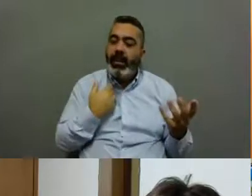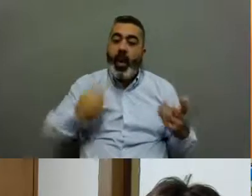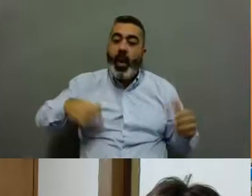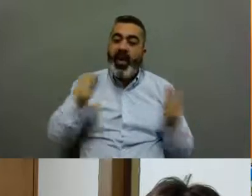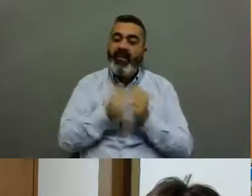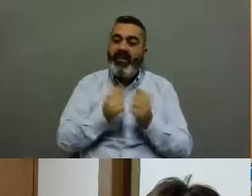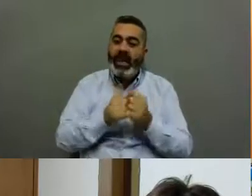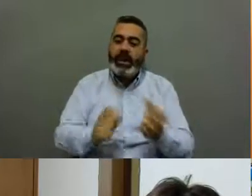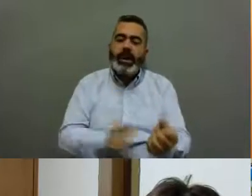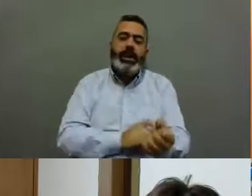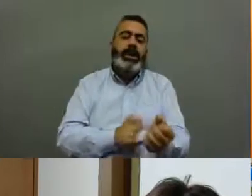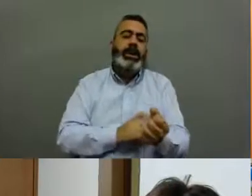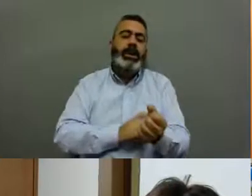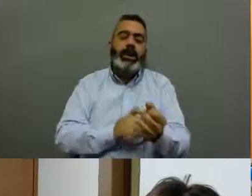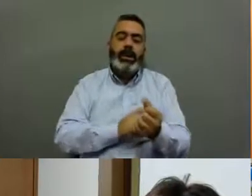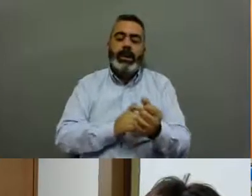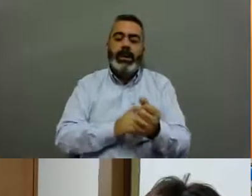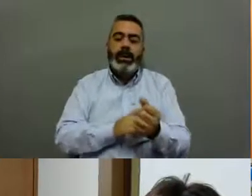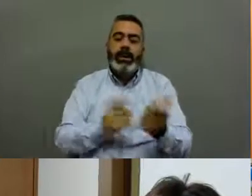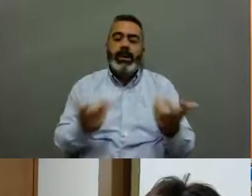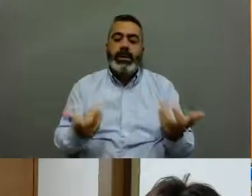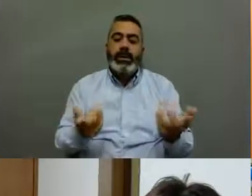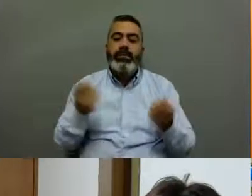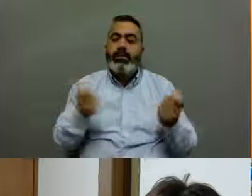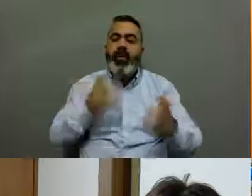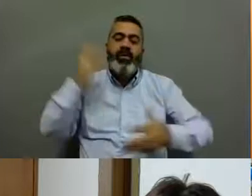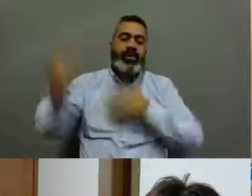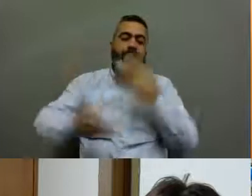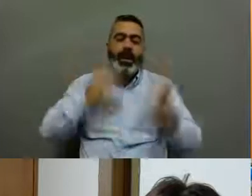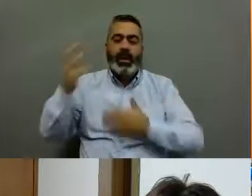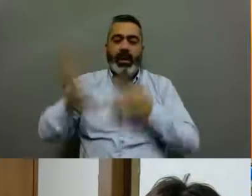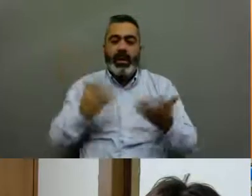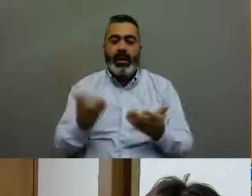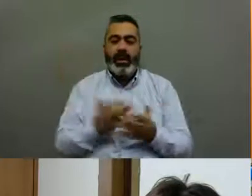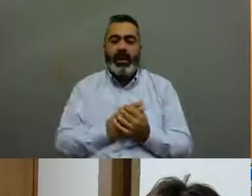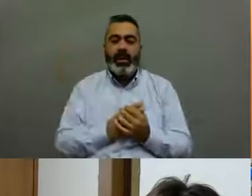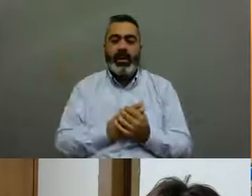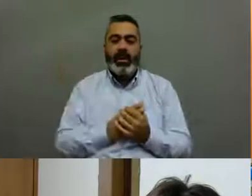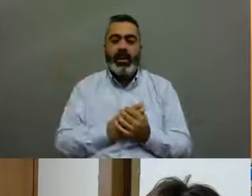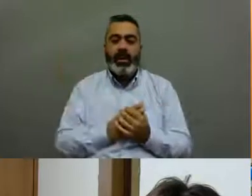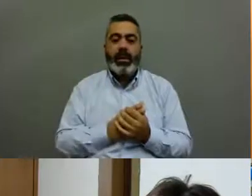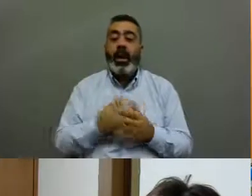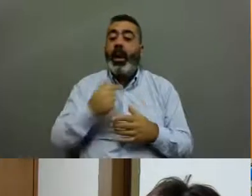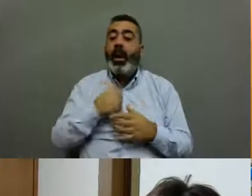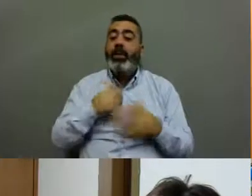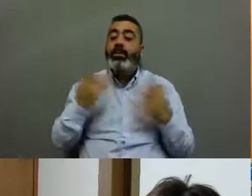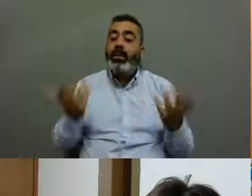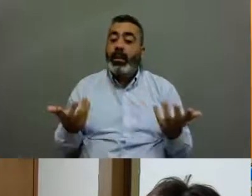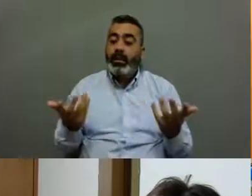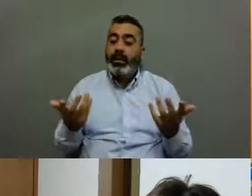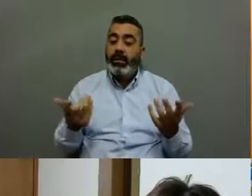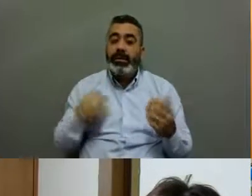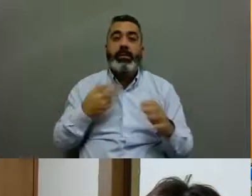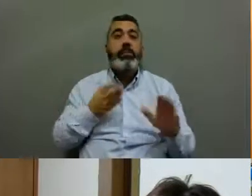είχαν εκνευριστεί τόσο πολύ που θέλανε να κάνουν φασαρία. Αυτό όμως που έκανα εγώ ήταν ότι βγήκα σε ένα